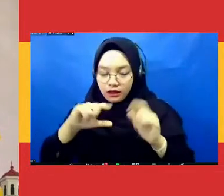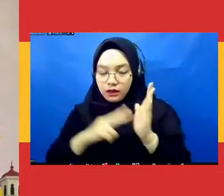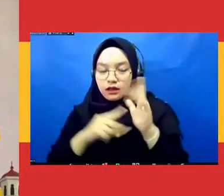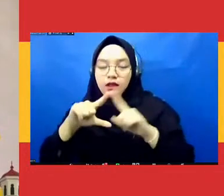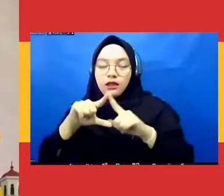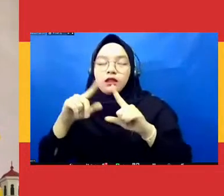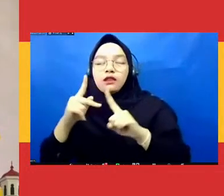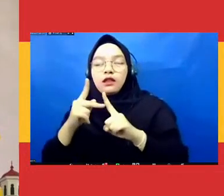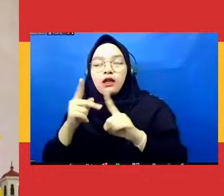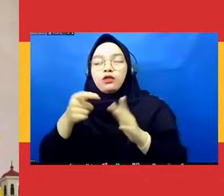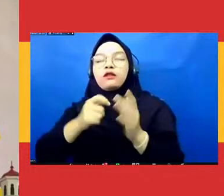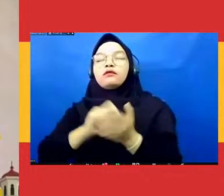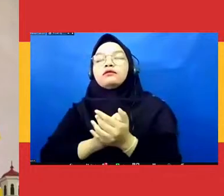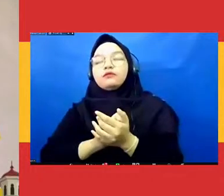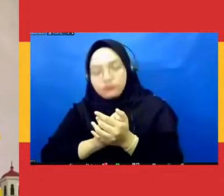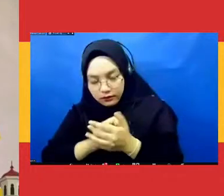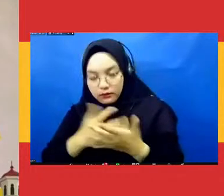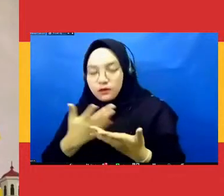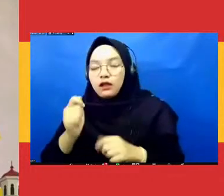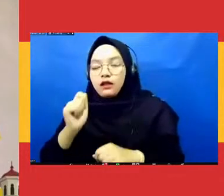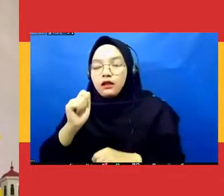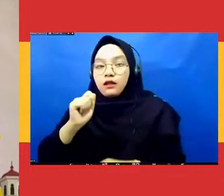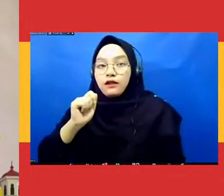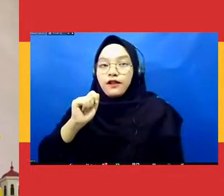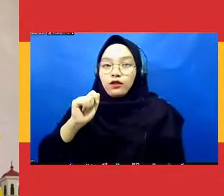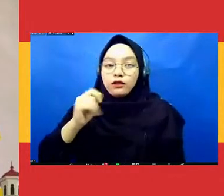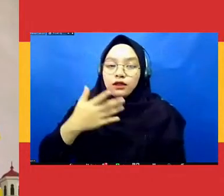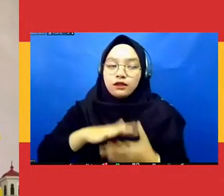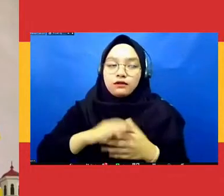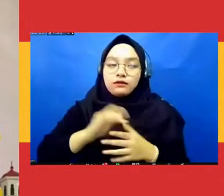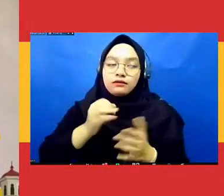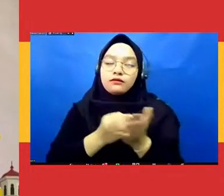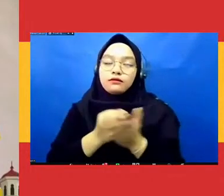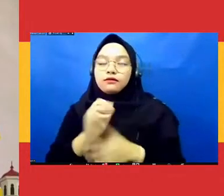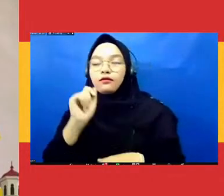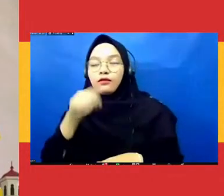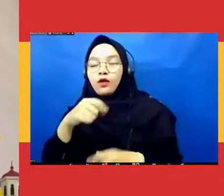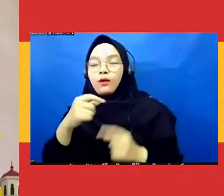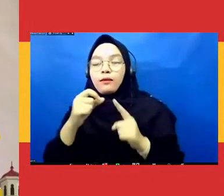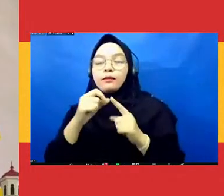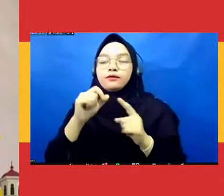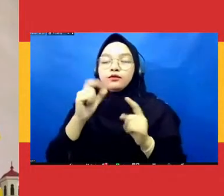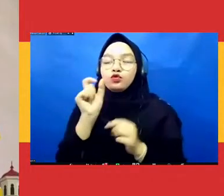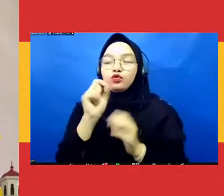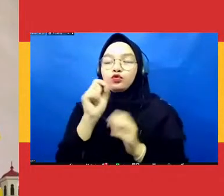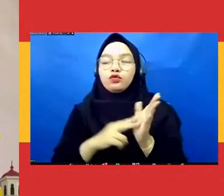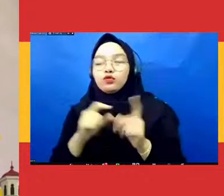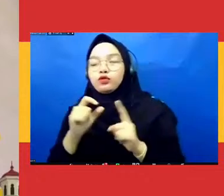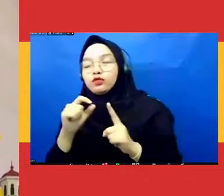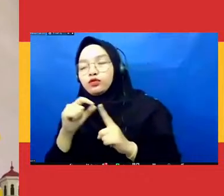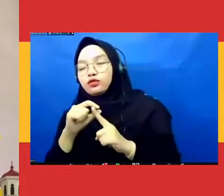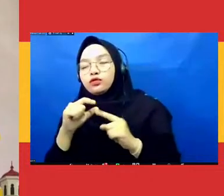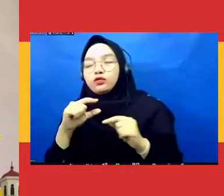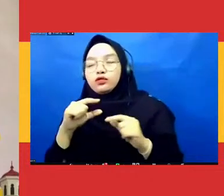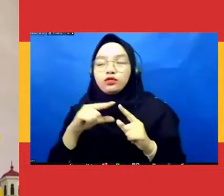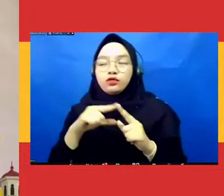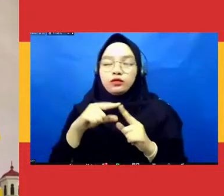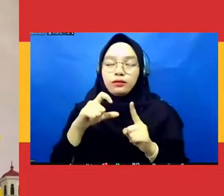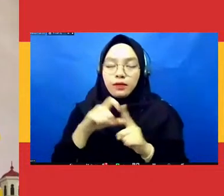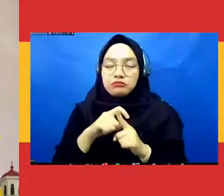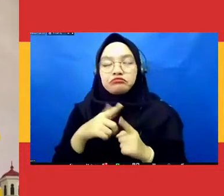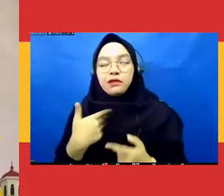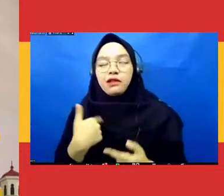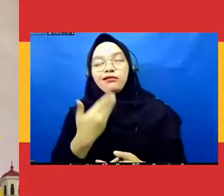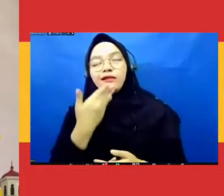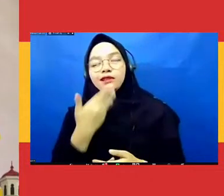Padjadjaran kepada Bapak Wali Kota Dr. Haji Wahdi. Pertanyaannya adalah bagaimana dinamika